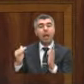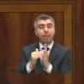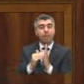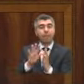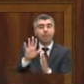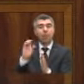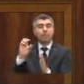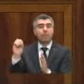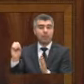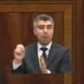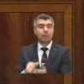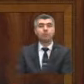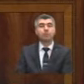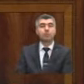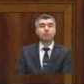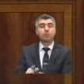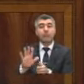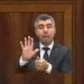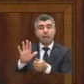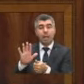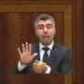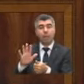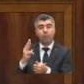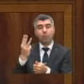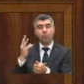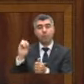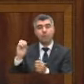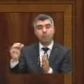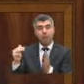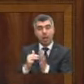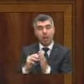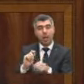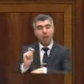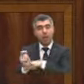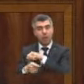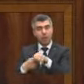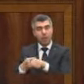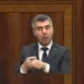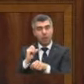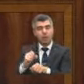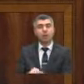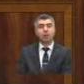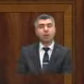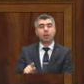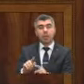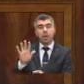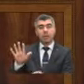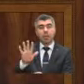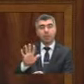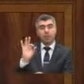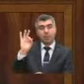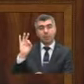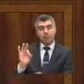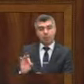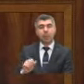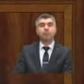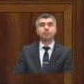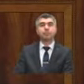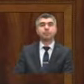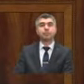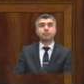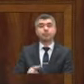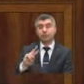مؤسسة، منها 6300 بالوسط القروي، أي بالنسبة 55%.